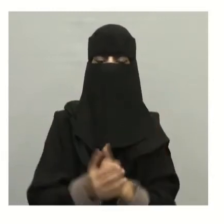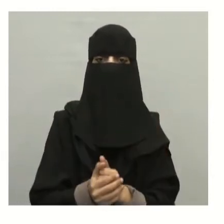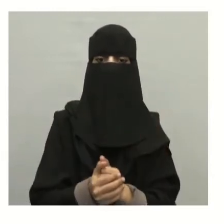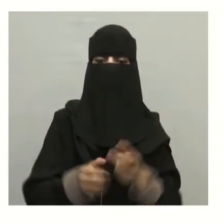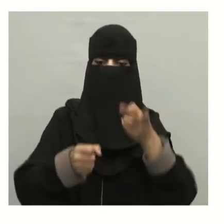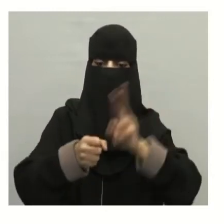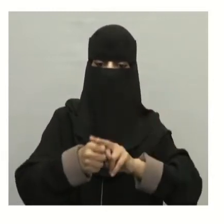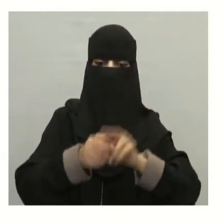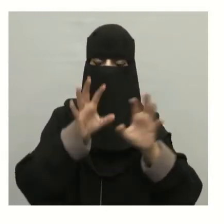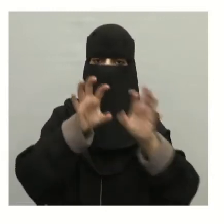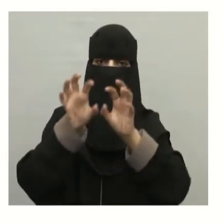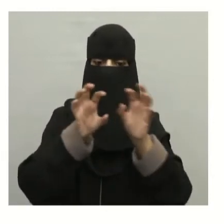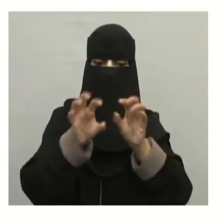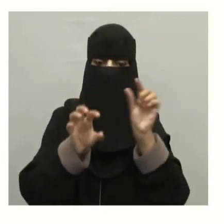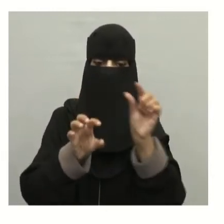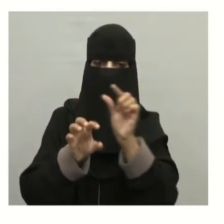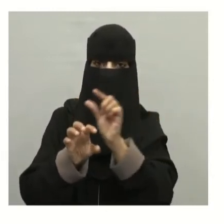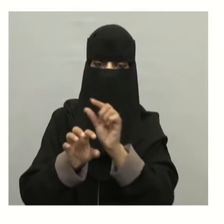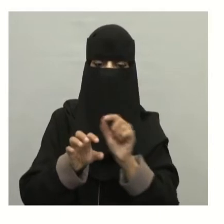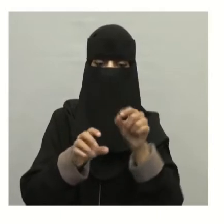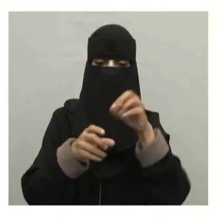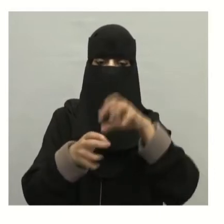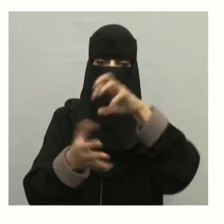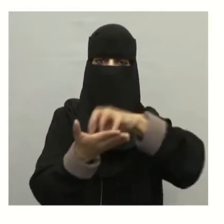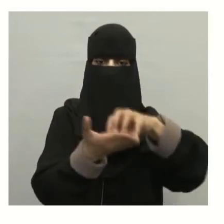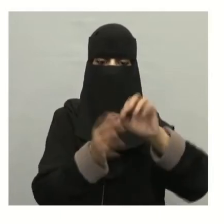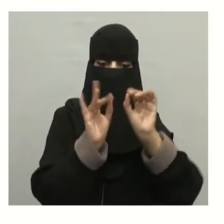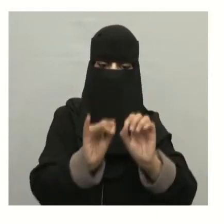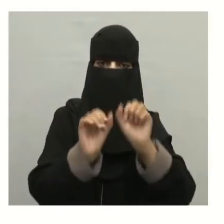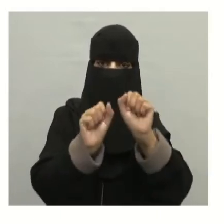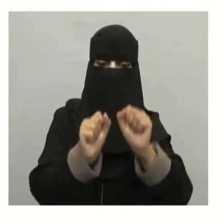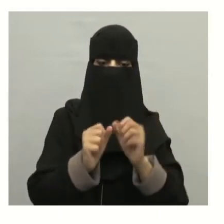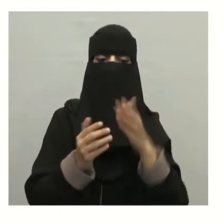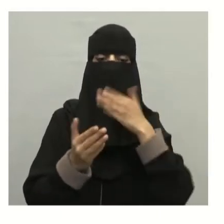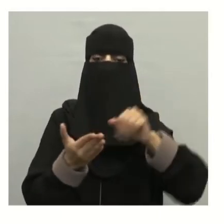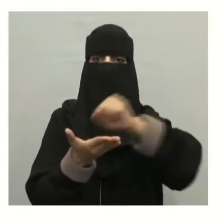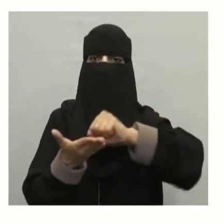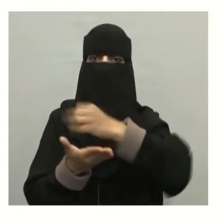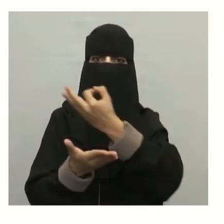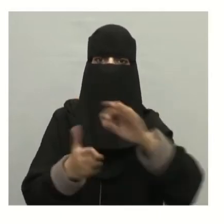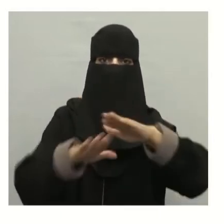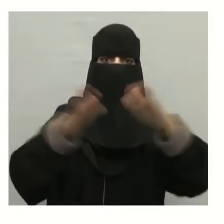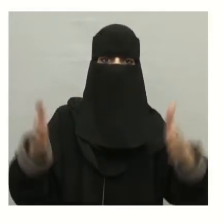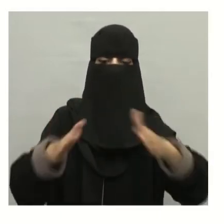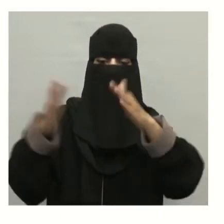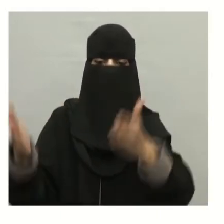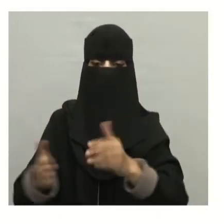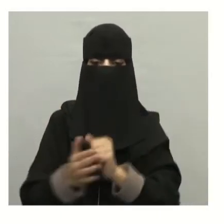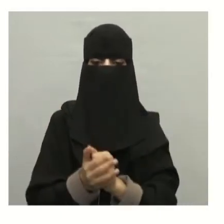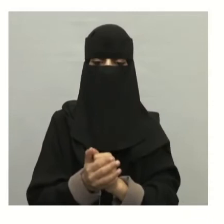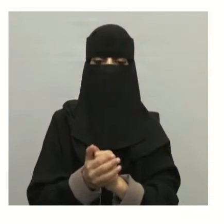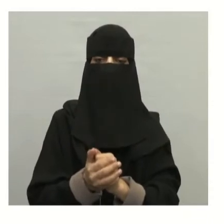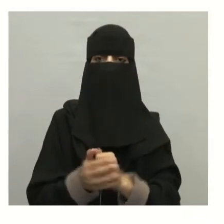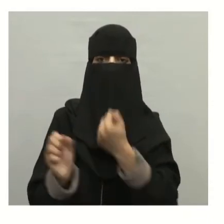أسبوعياً، إعادة ترتيب الأدوات في مكانها الصحيح، وتنظيف كافة الأسطح،